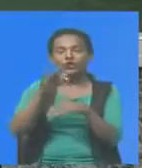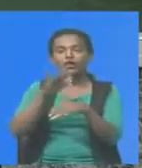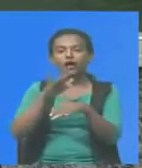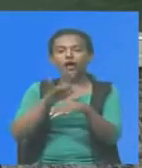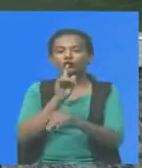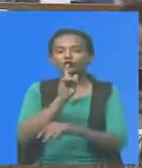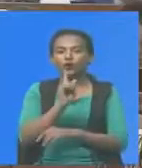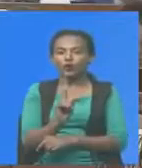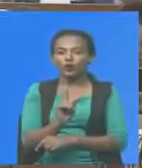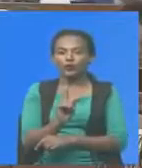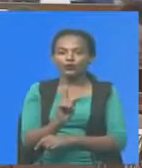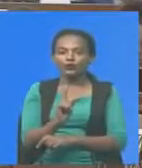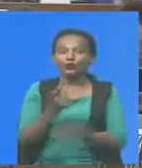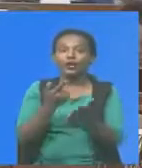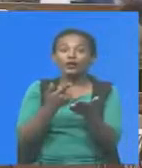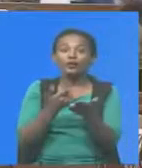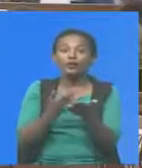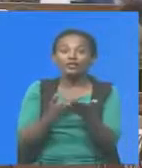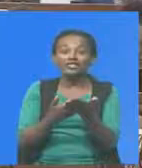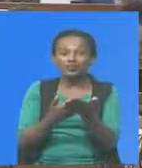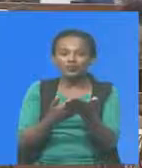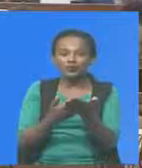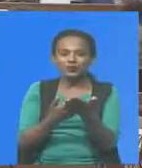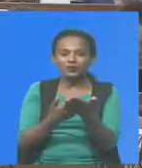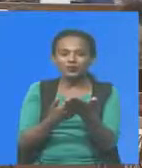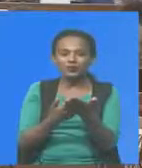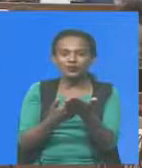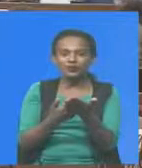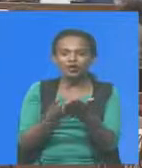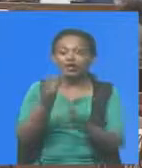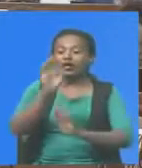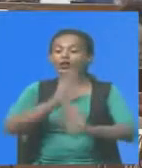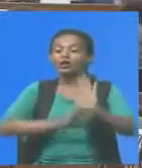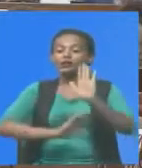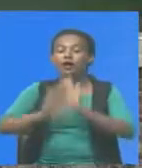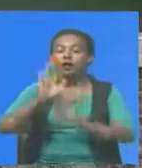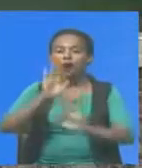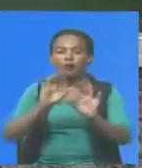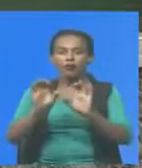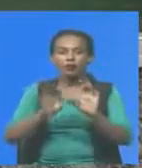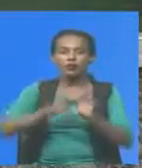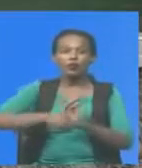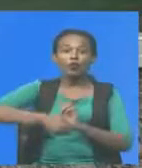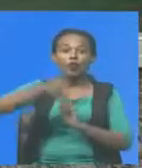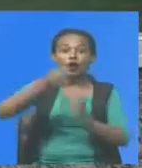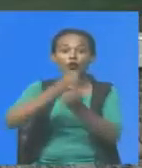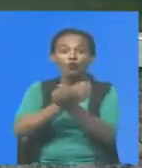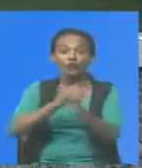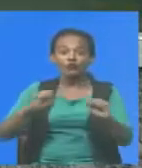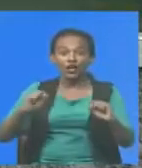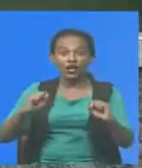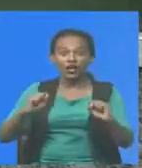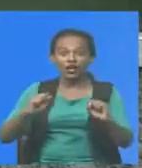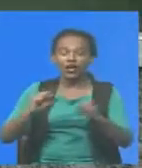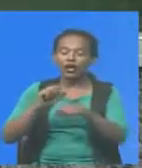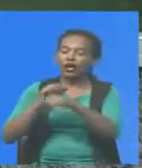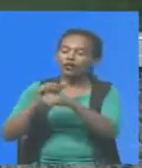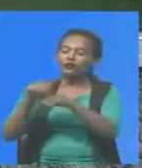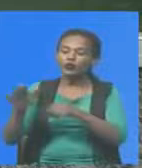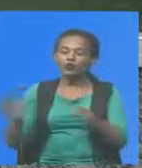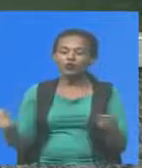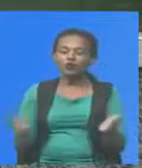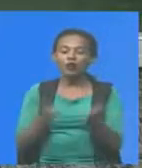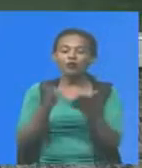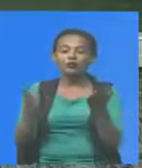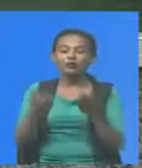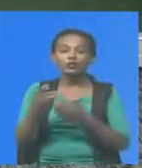ነው። በዚህም አግባብ ግምገማ በማድረግ ዋናው መፍትሄ ኤክስፖርትን ማበረታታት